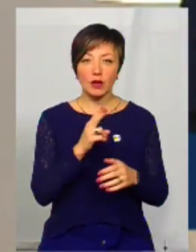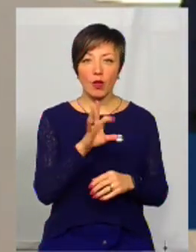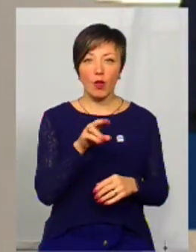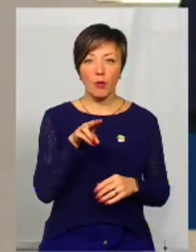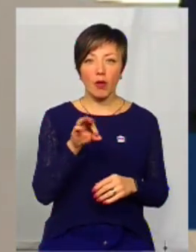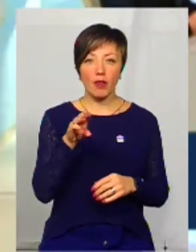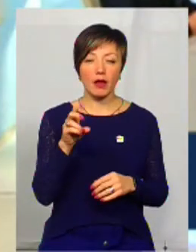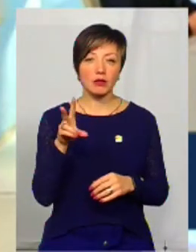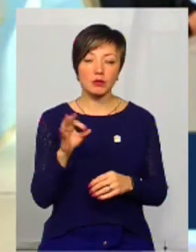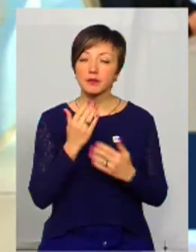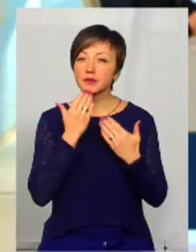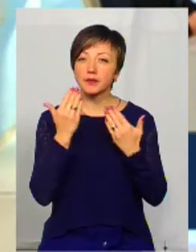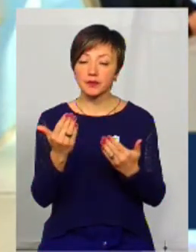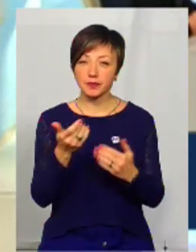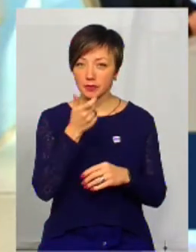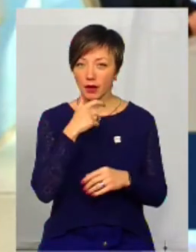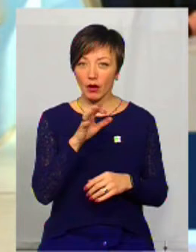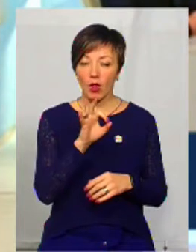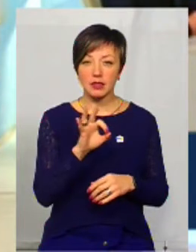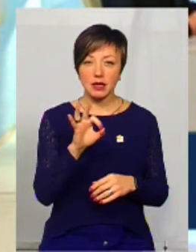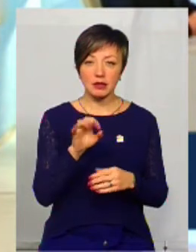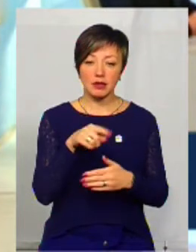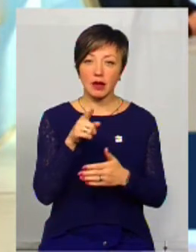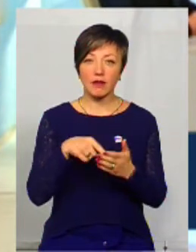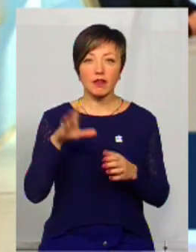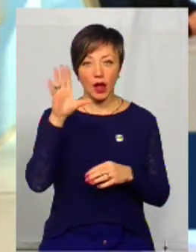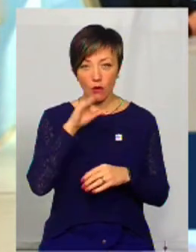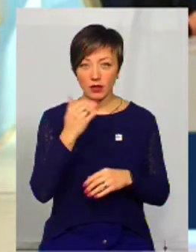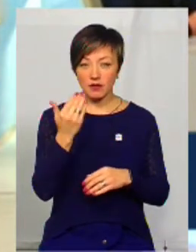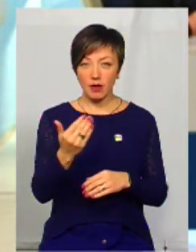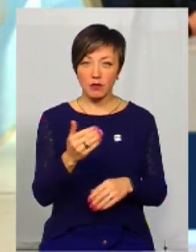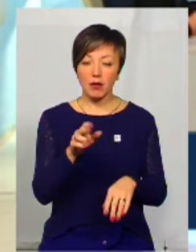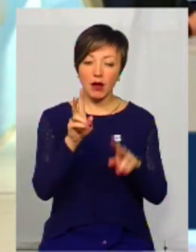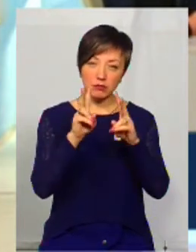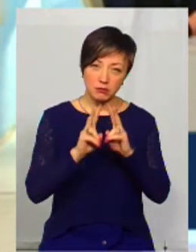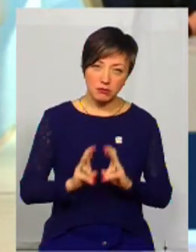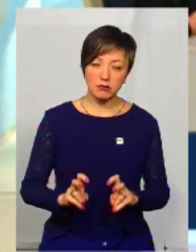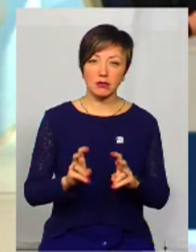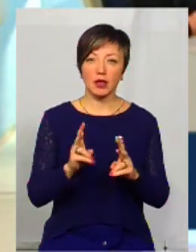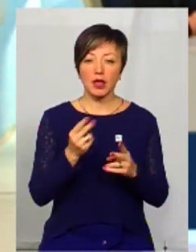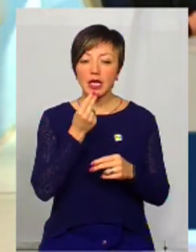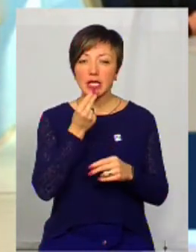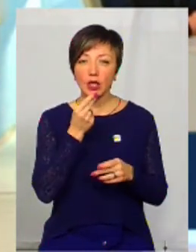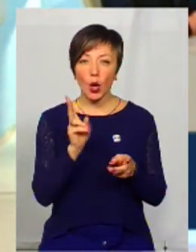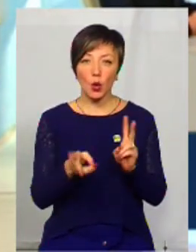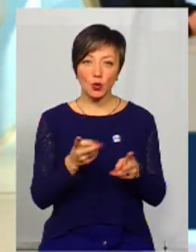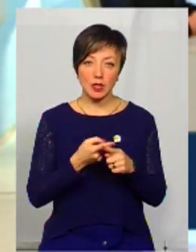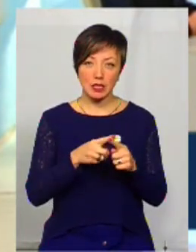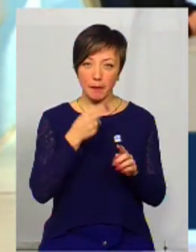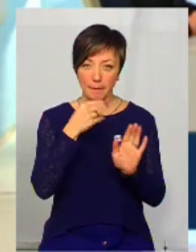Клопотенка. Пані Олександр, хотів вас запитати, чи вже вдалося Держпродспоживслужбі провести якісь аналізи тої їжі, які